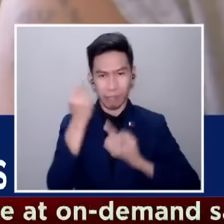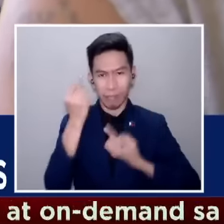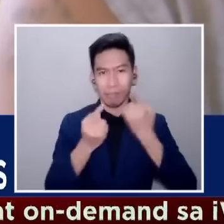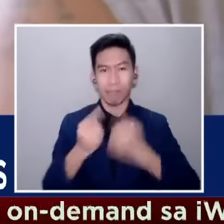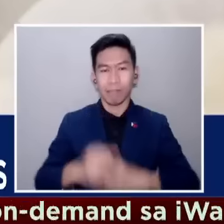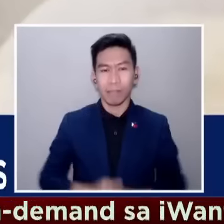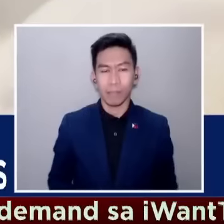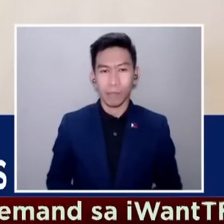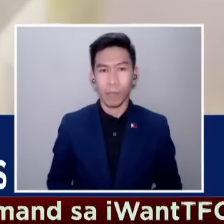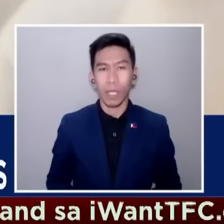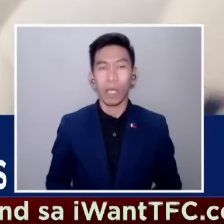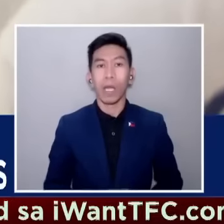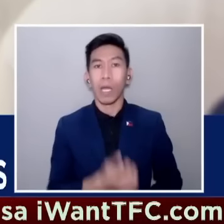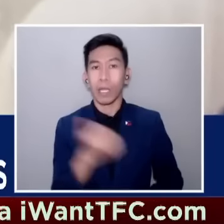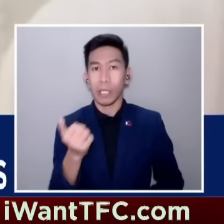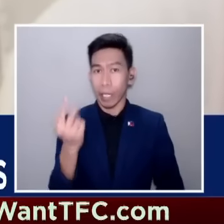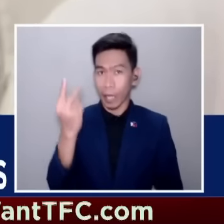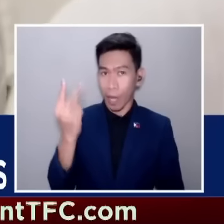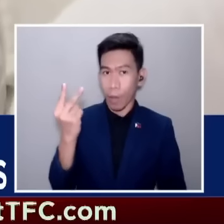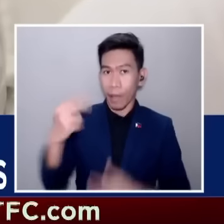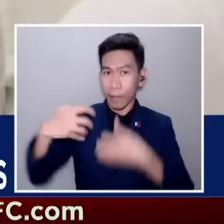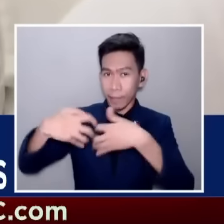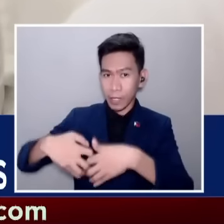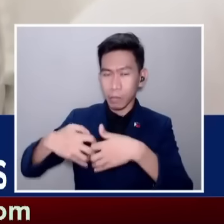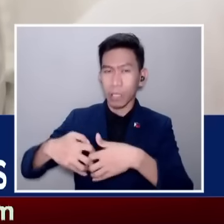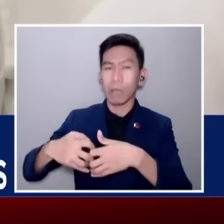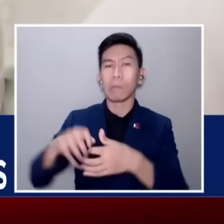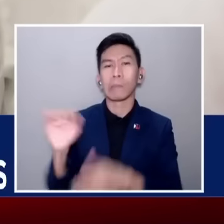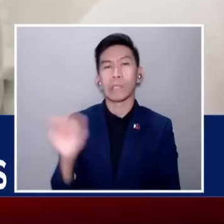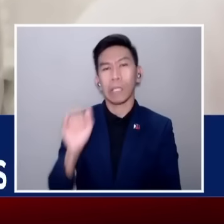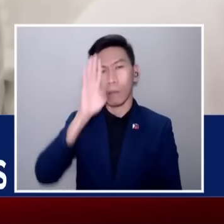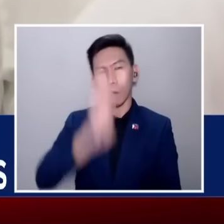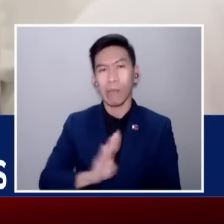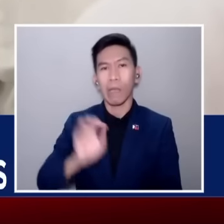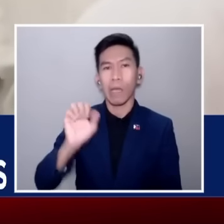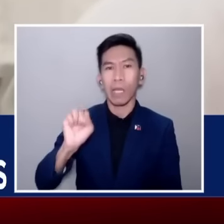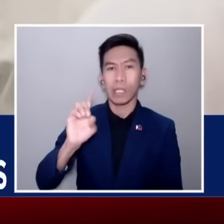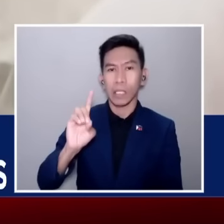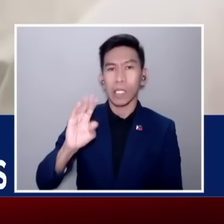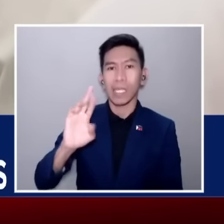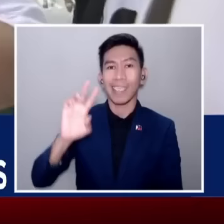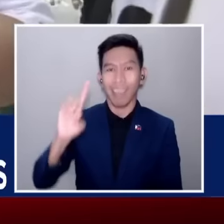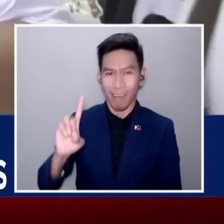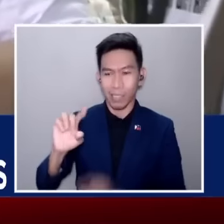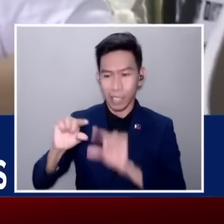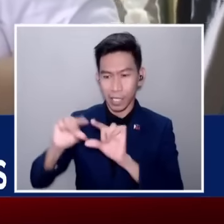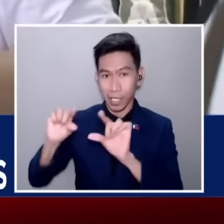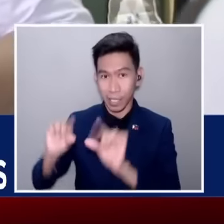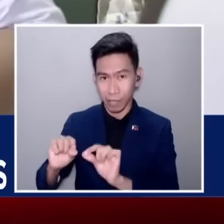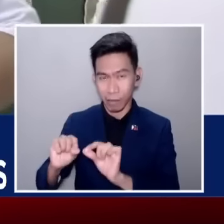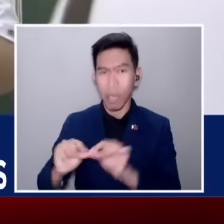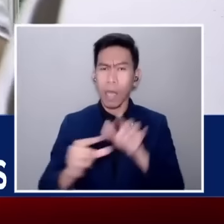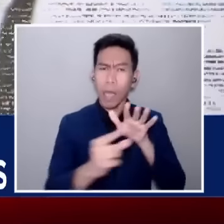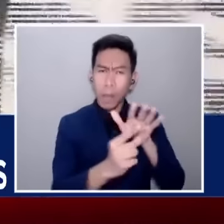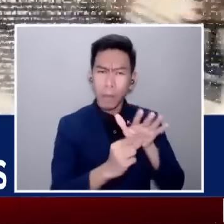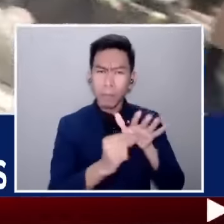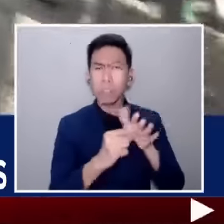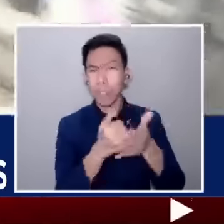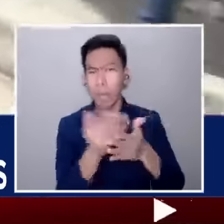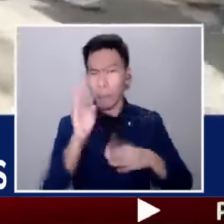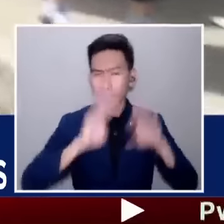2 pang VCM ang nasira dahil pa rin sa problema sa SD card. May nagkaproblema rin sa printing pero madali itong